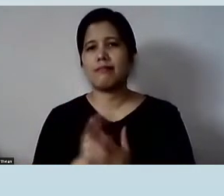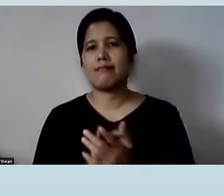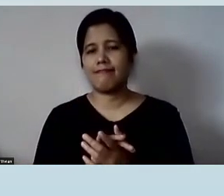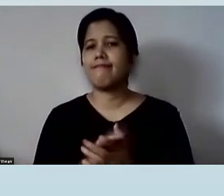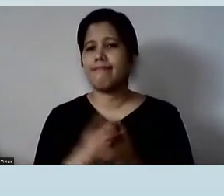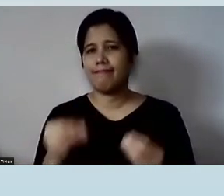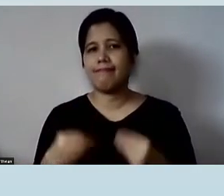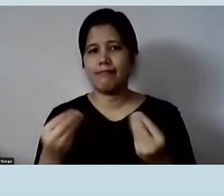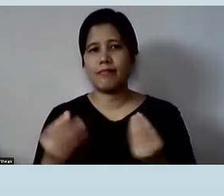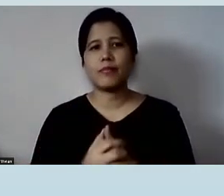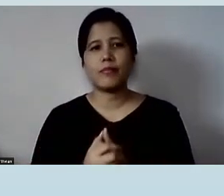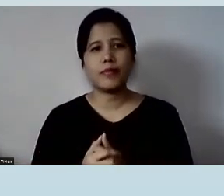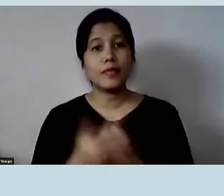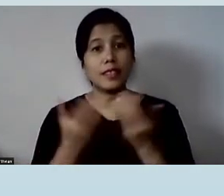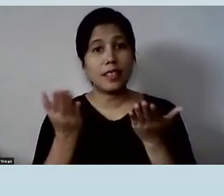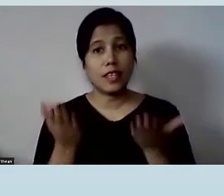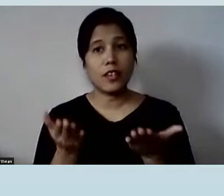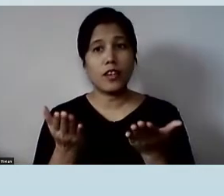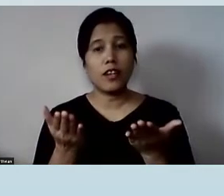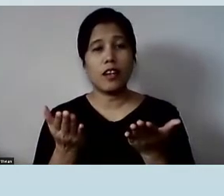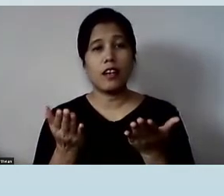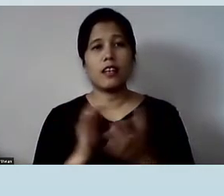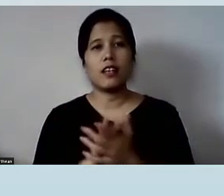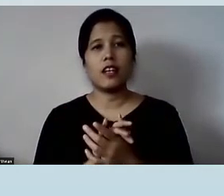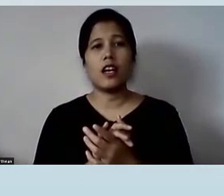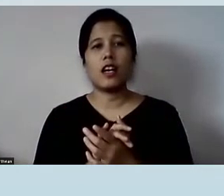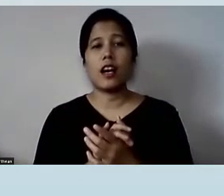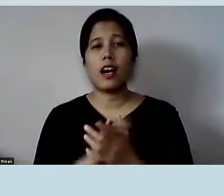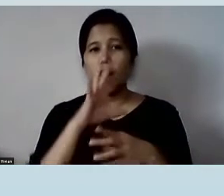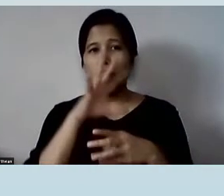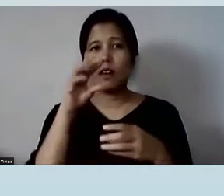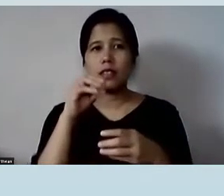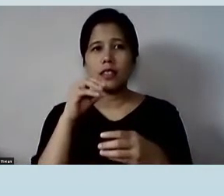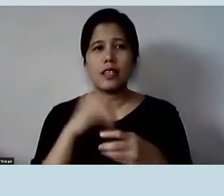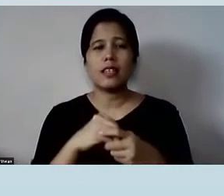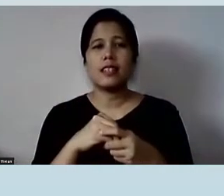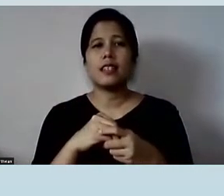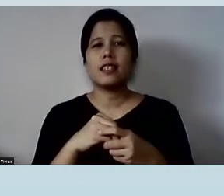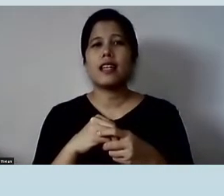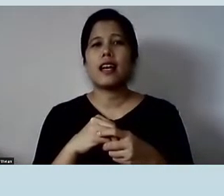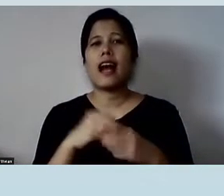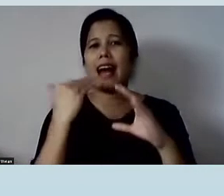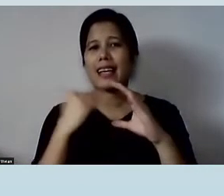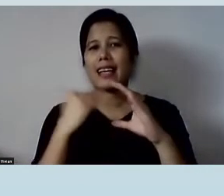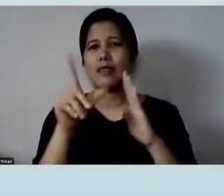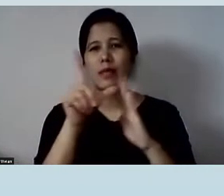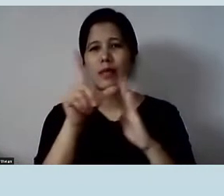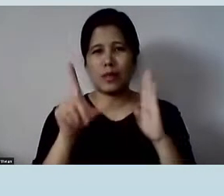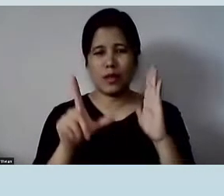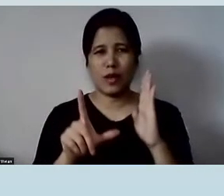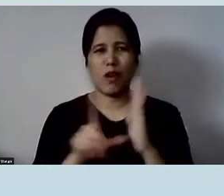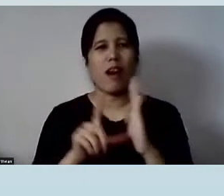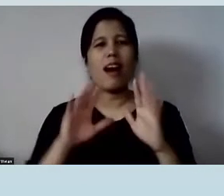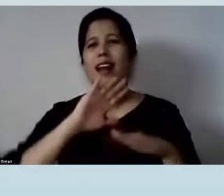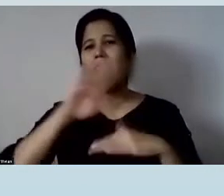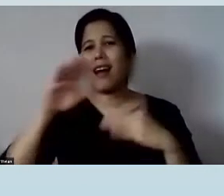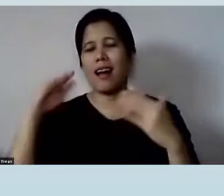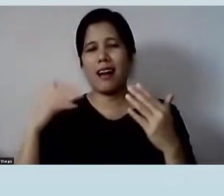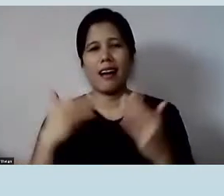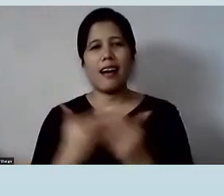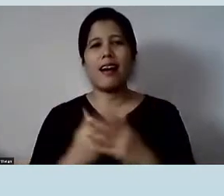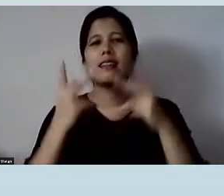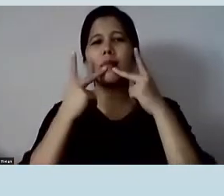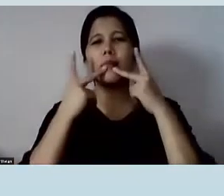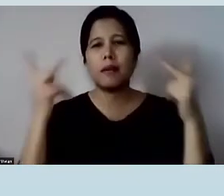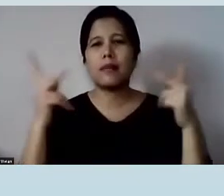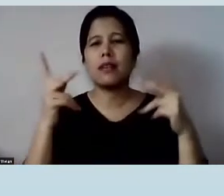Ito po ang coverage or scope ng accessibility. Lahat na public and private buildings